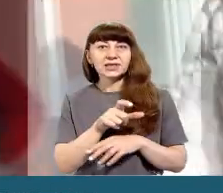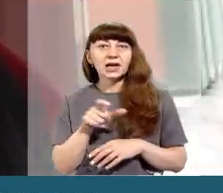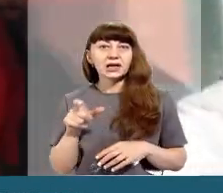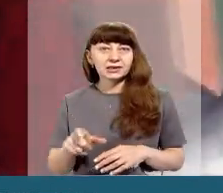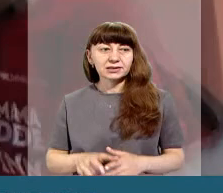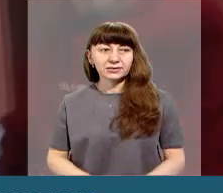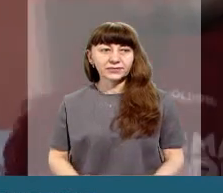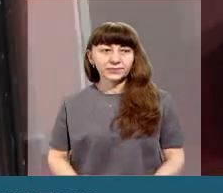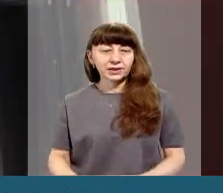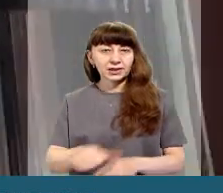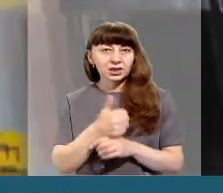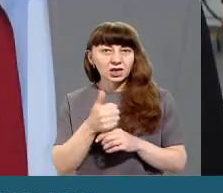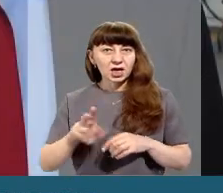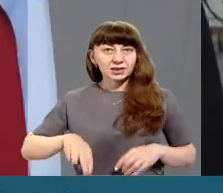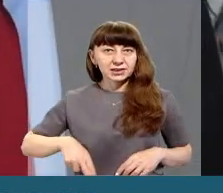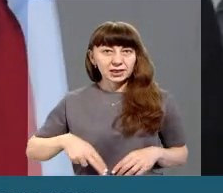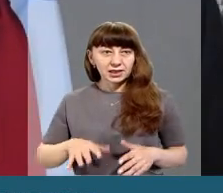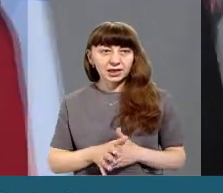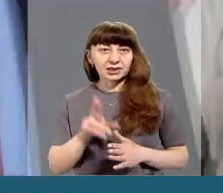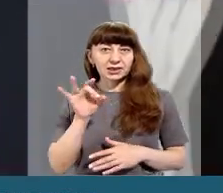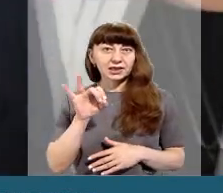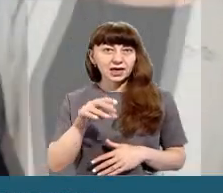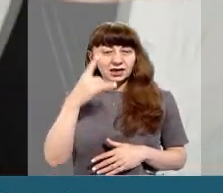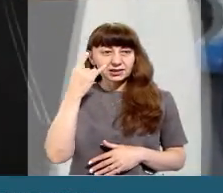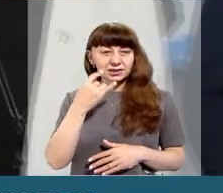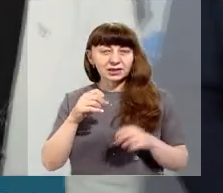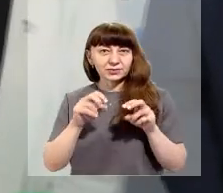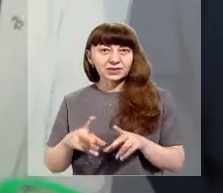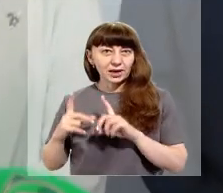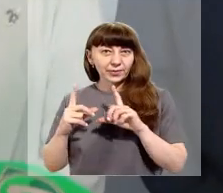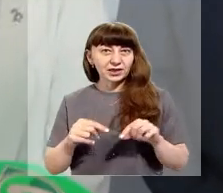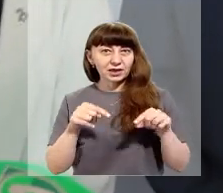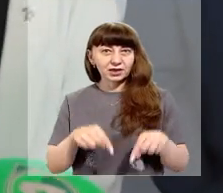жайлы меморандумға қол қою үшін арнайы Қостанайға келді.